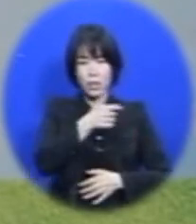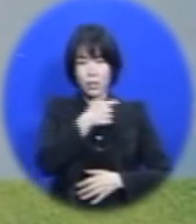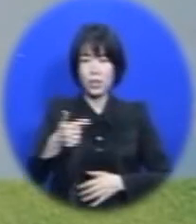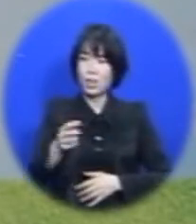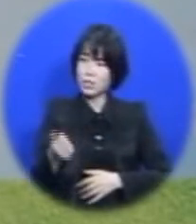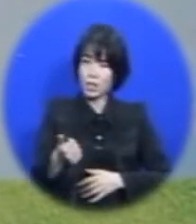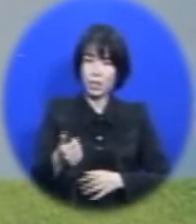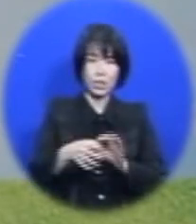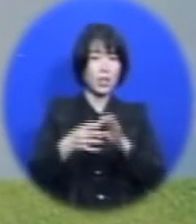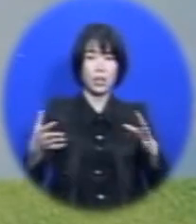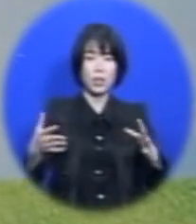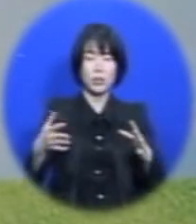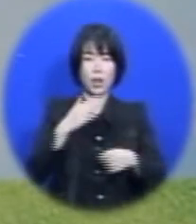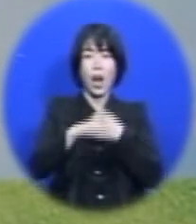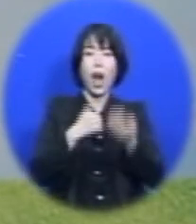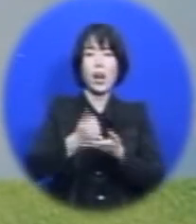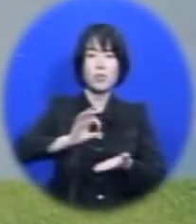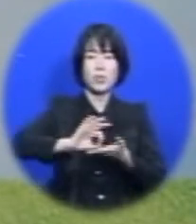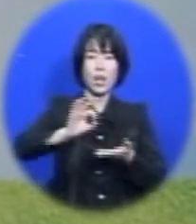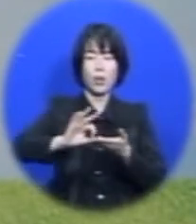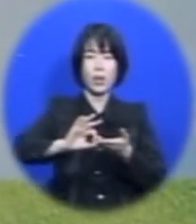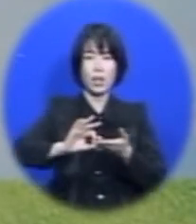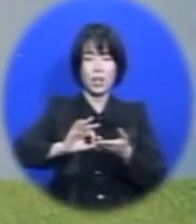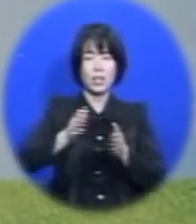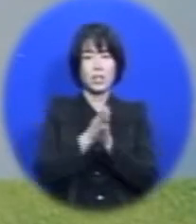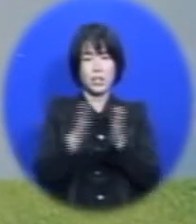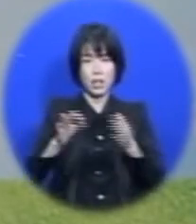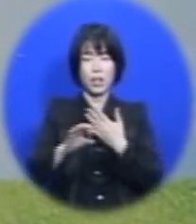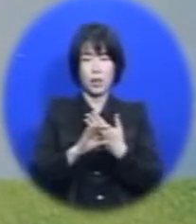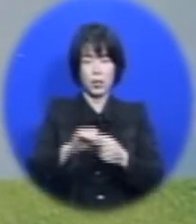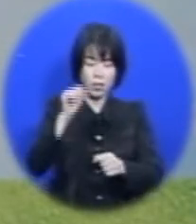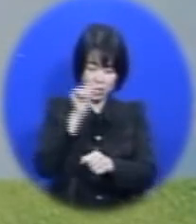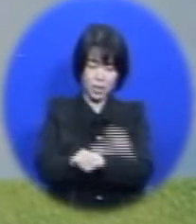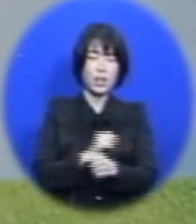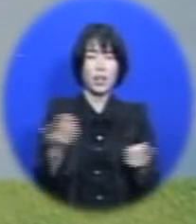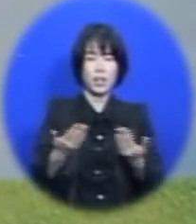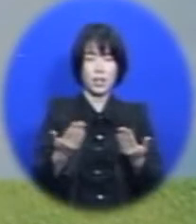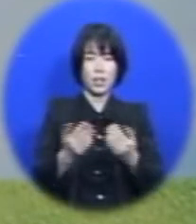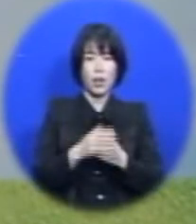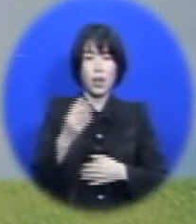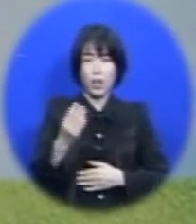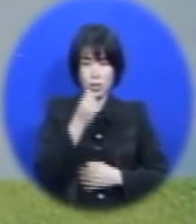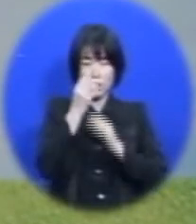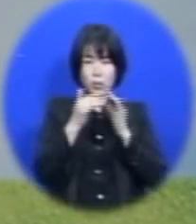있어요? 하나님이 쓰시기 시작했다 그러면 잘 된 거죠. 성도 여러분,